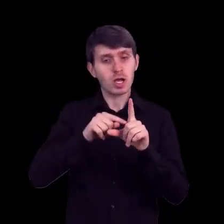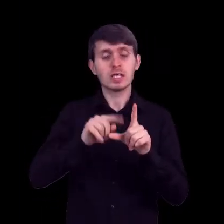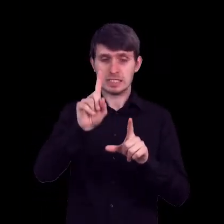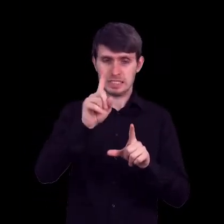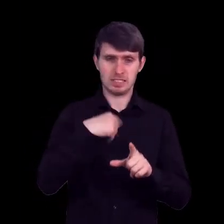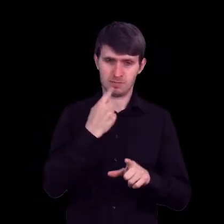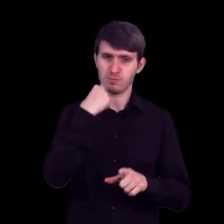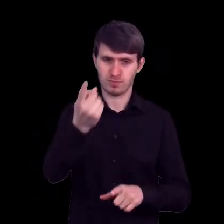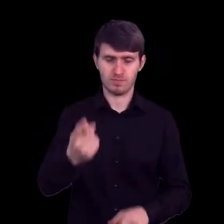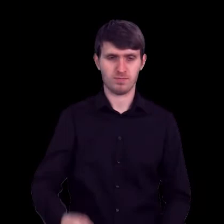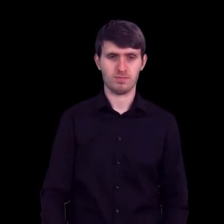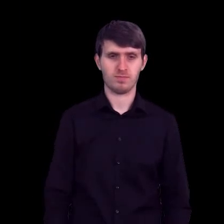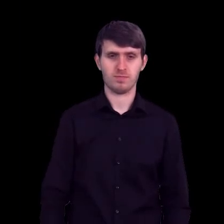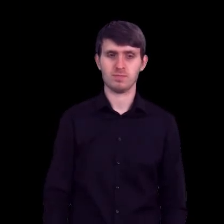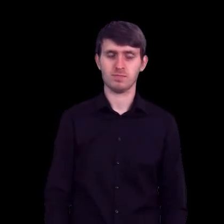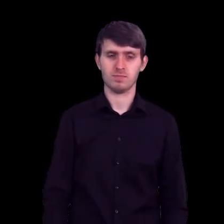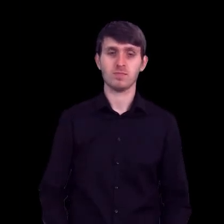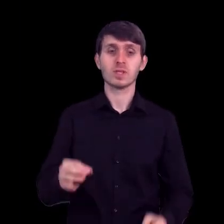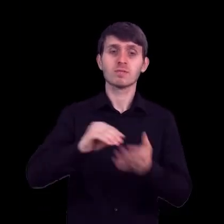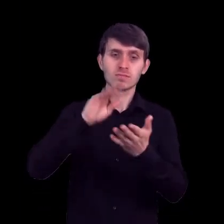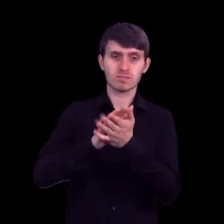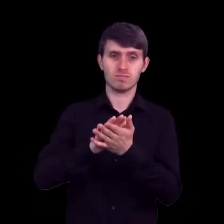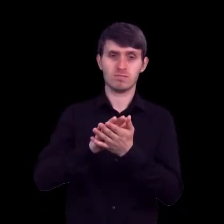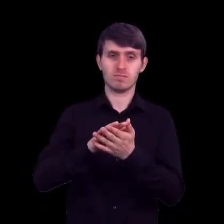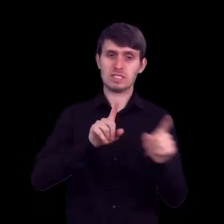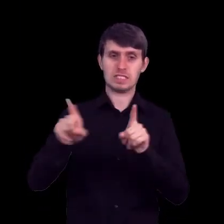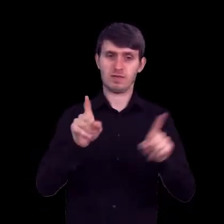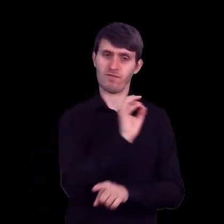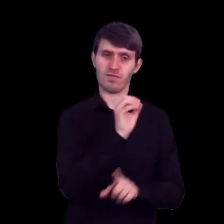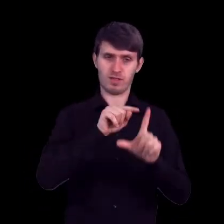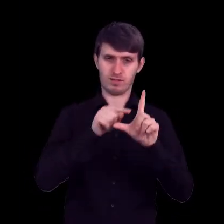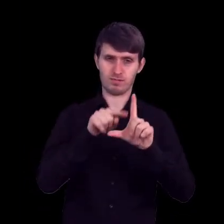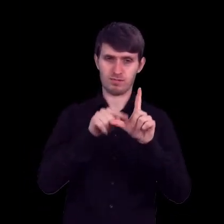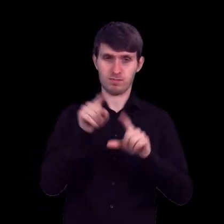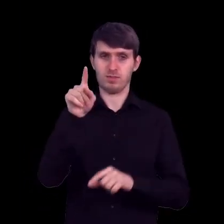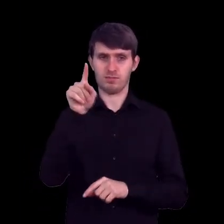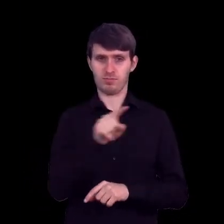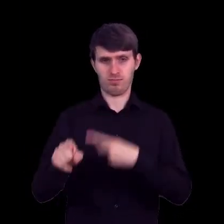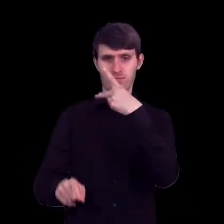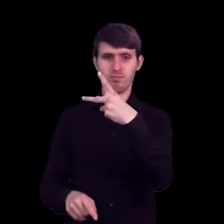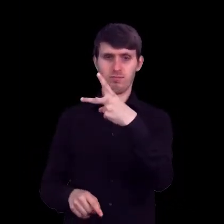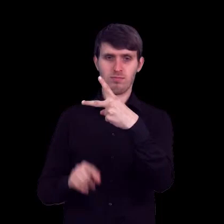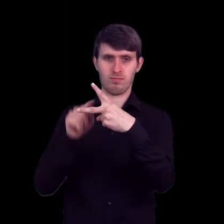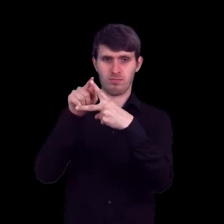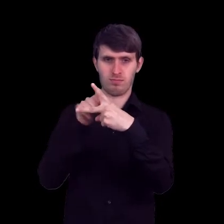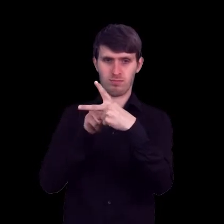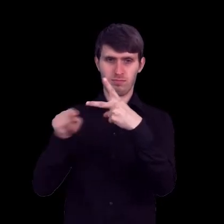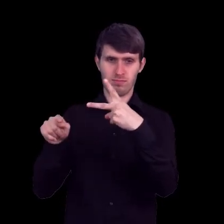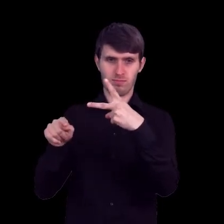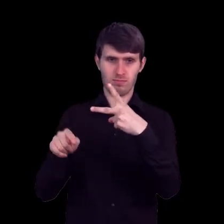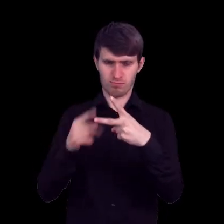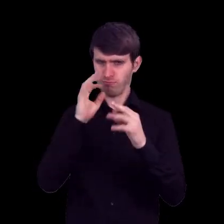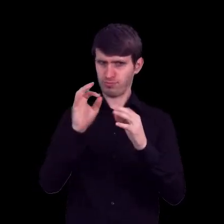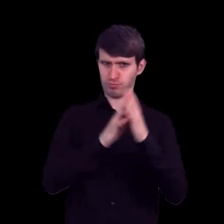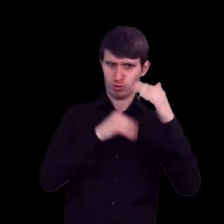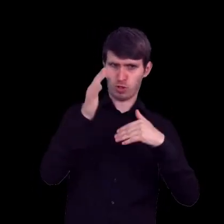Kąty prawidłowo nazywa się tak. Zaraz zrozumiecie dlaczego. Najpierw piszemy symbol kąta wyglądający tak. Jak widać, przypomina ten